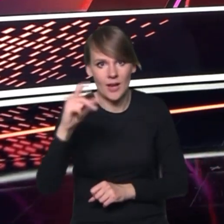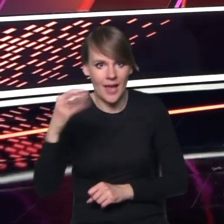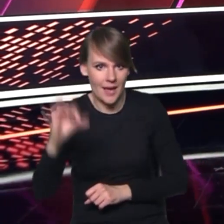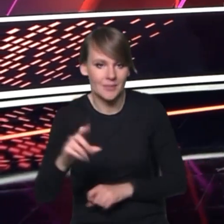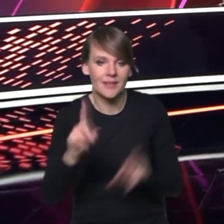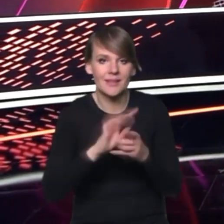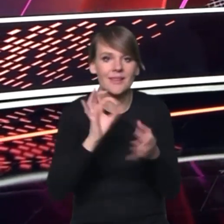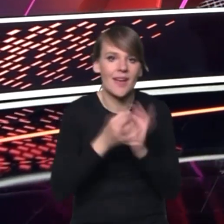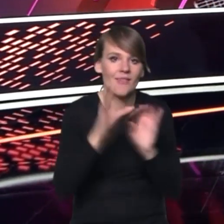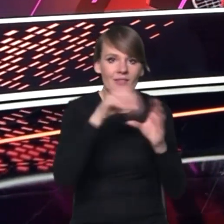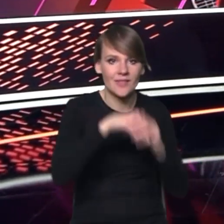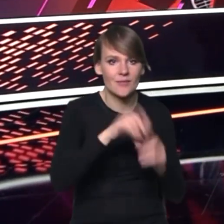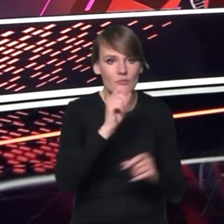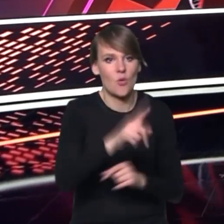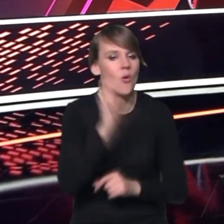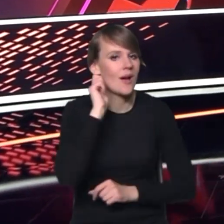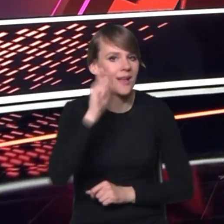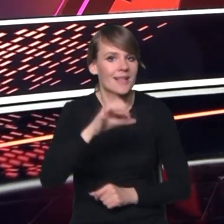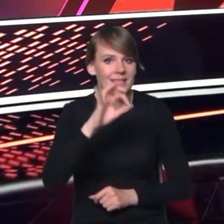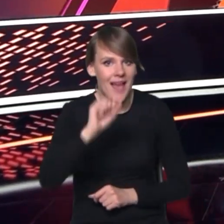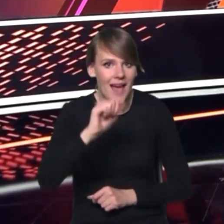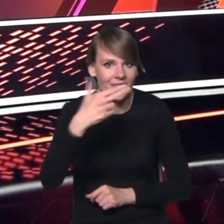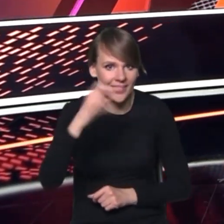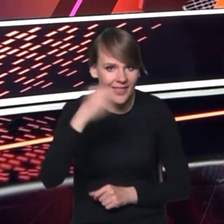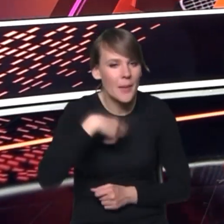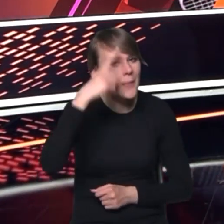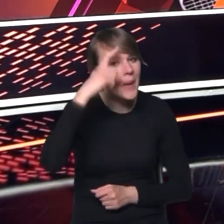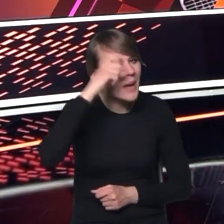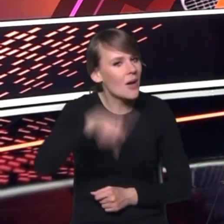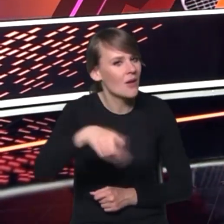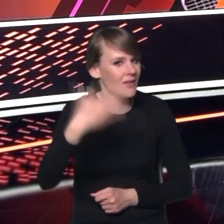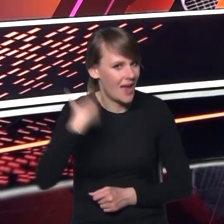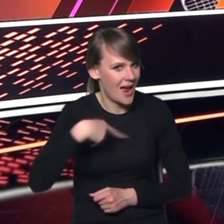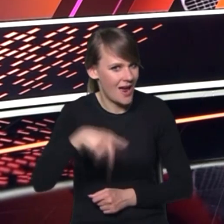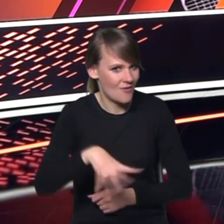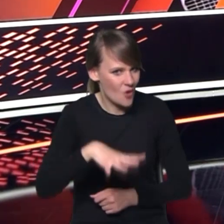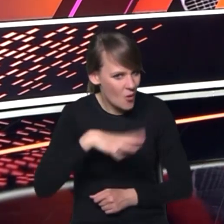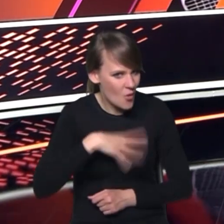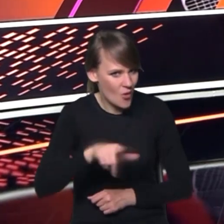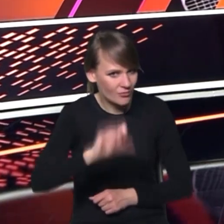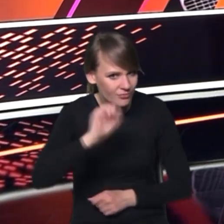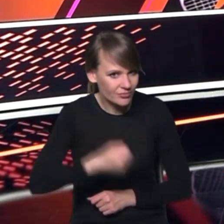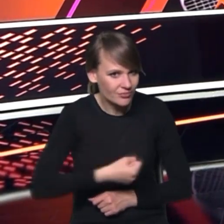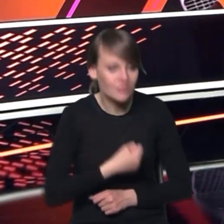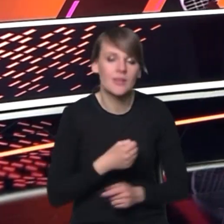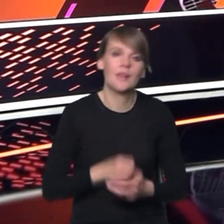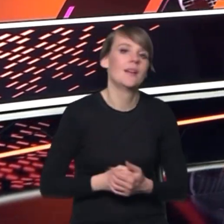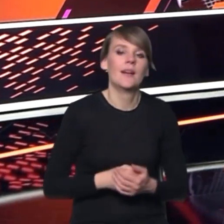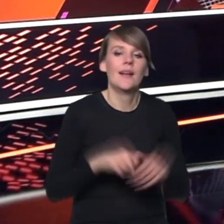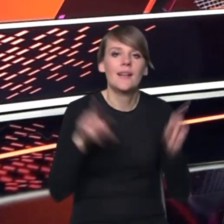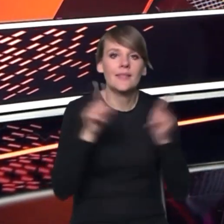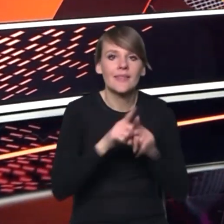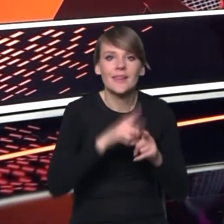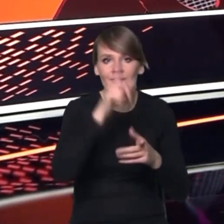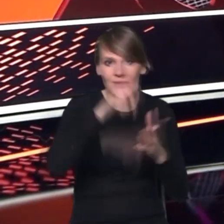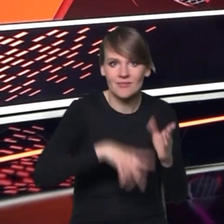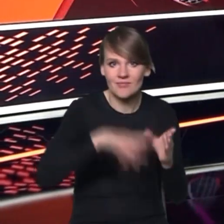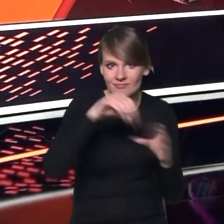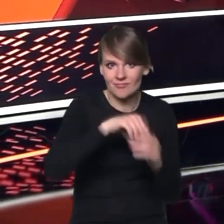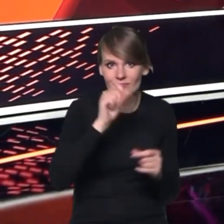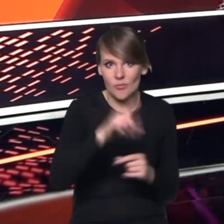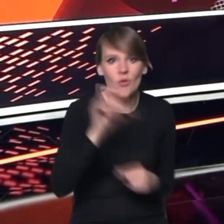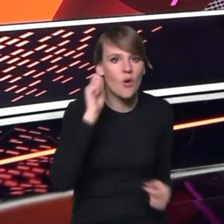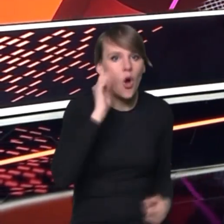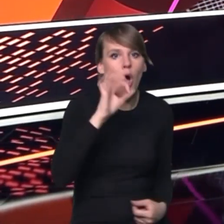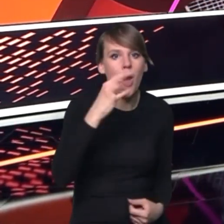Dinara Safina, która też na kortach ziemnych, pamiętam, że grała bardzo dobrze. No i w zestawieniu też Ons Jabeur,